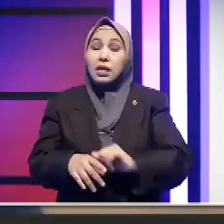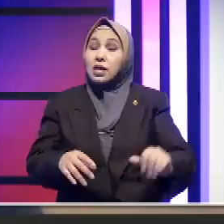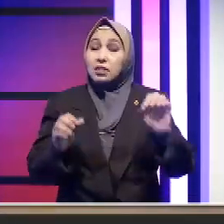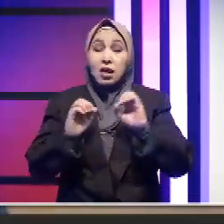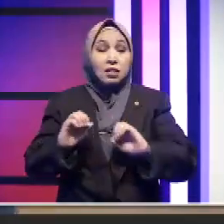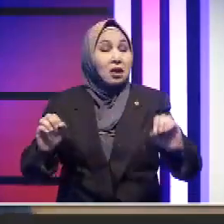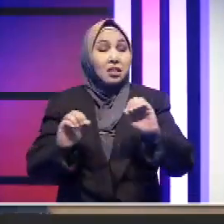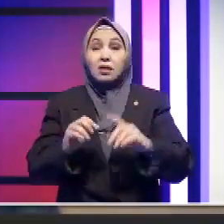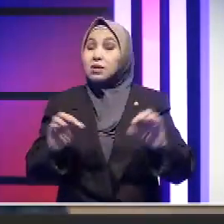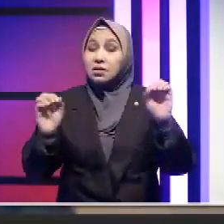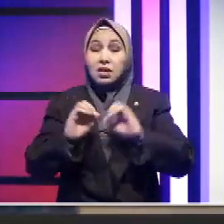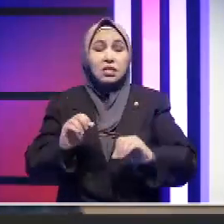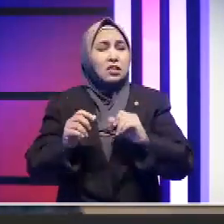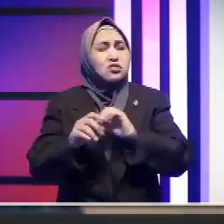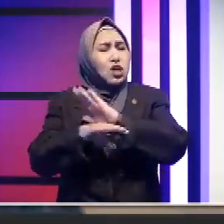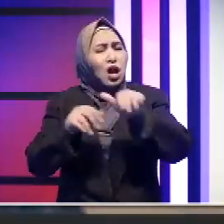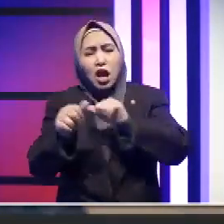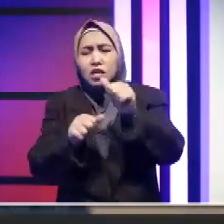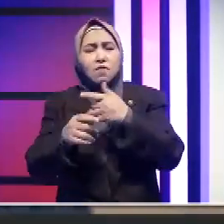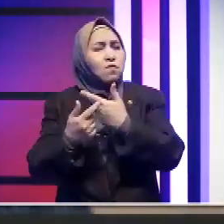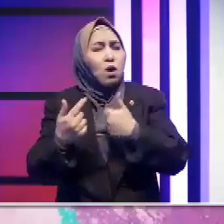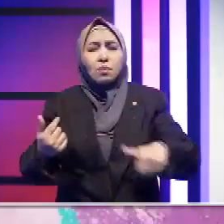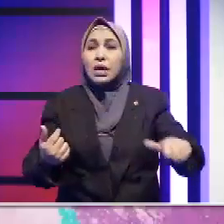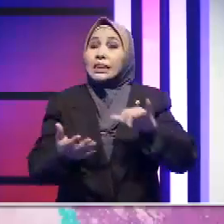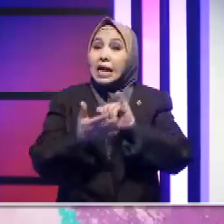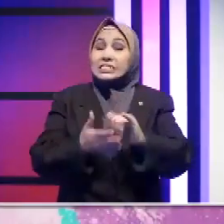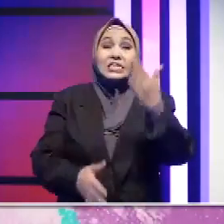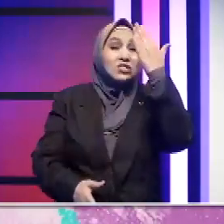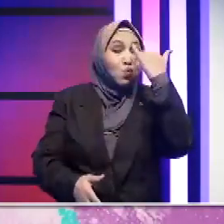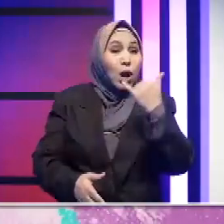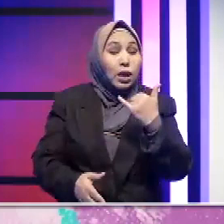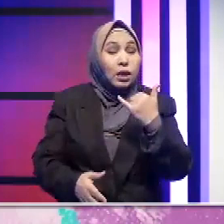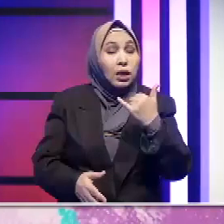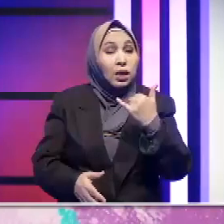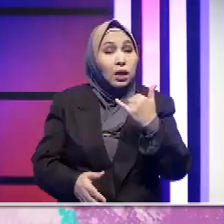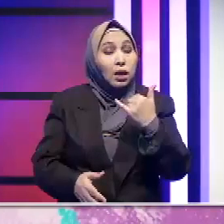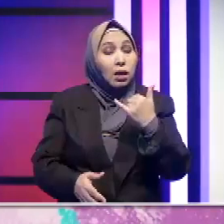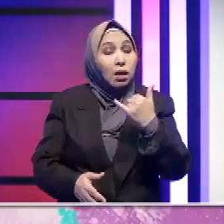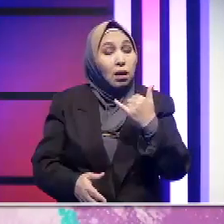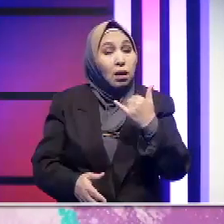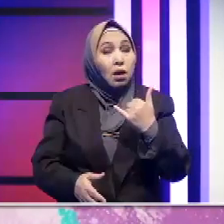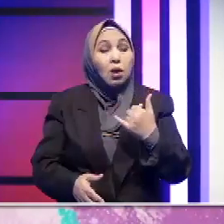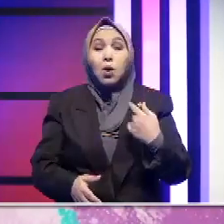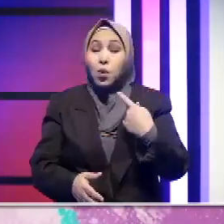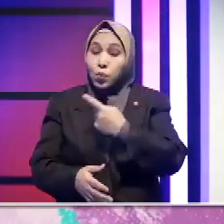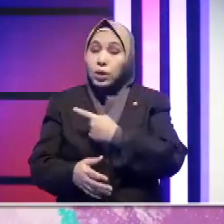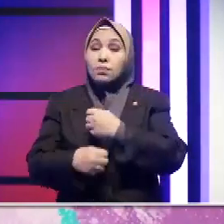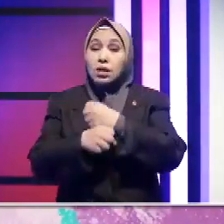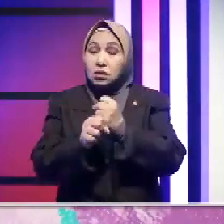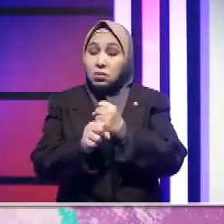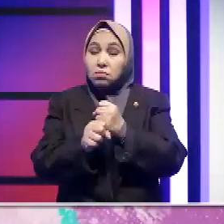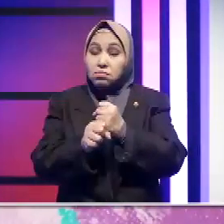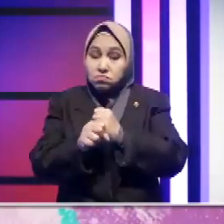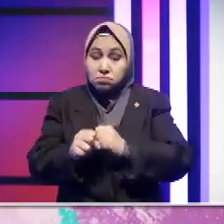something that is why i Hai Erwin itu score